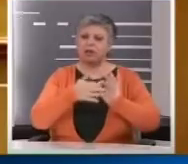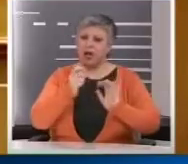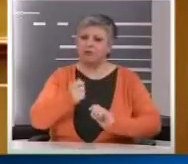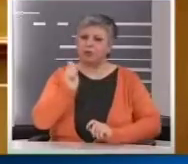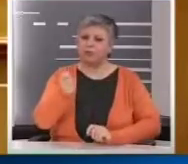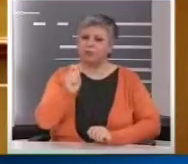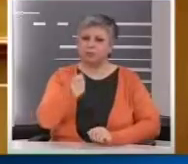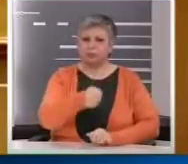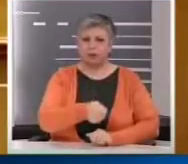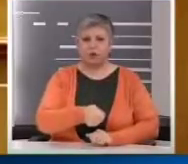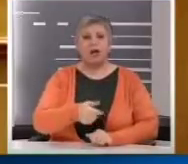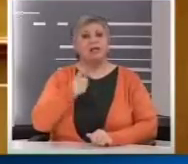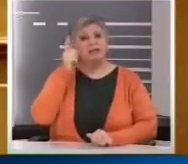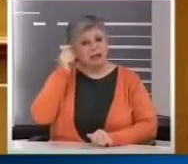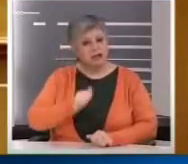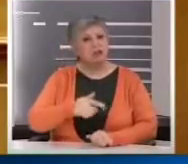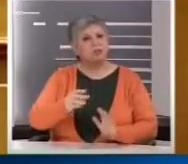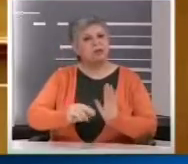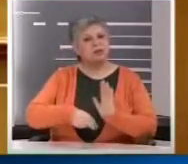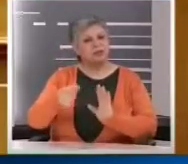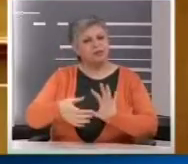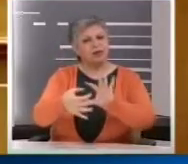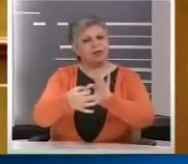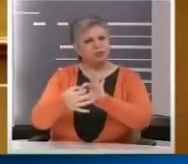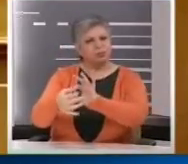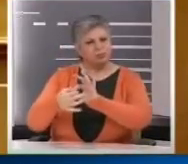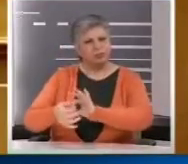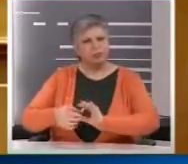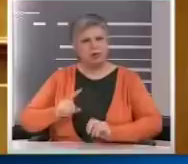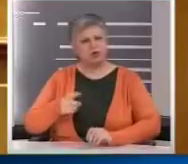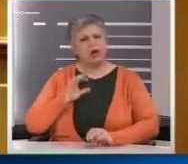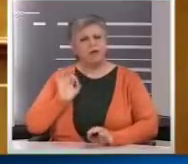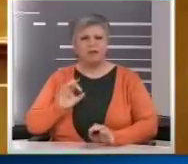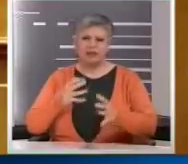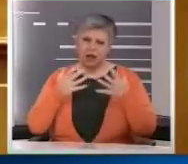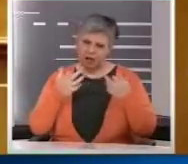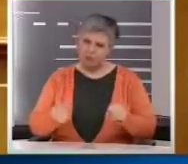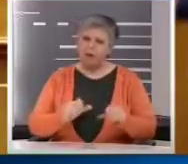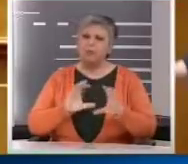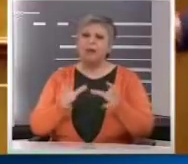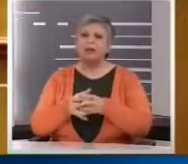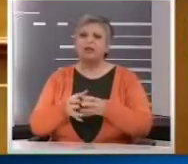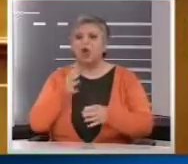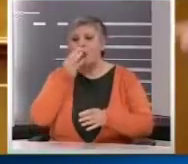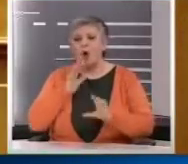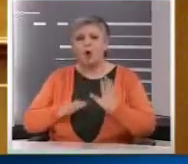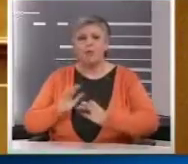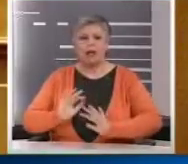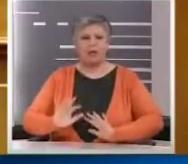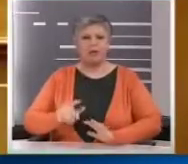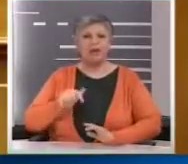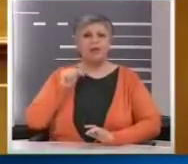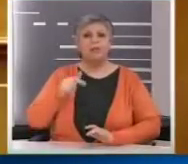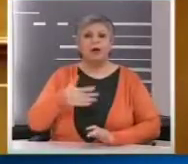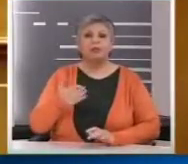τους οποίους διπλασίασε γιατί κάνει συμβάσεις με όλους, παρά τις αντιστάσεις που υπάρχουν από συντεχνιακές ομάδες, για να μην πληρώνουν οι ασθενείς πρώτα και να έρχονται να